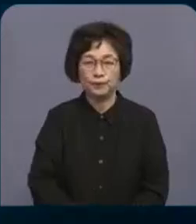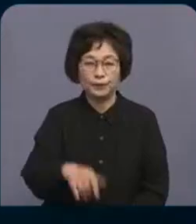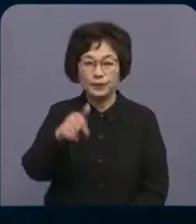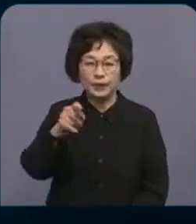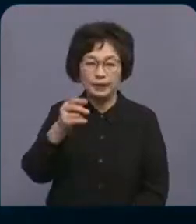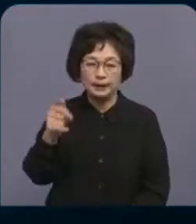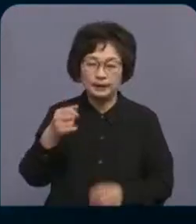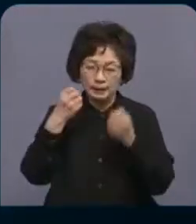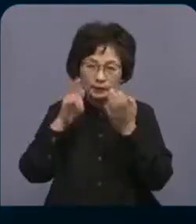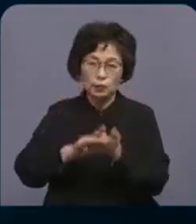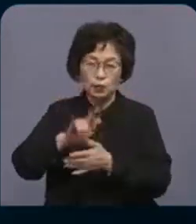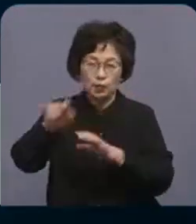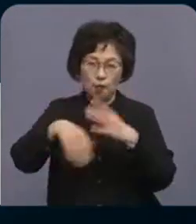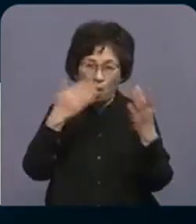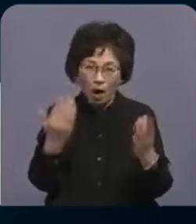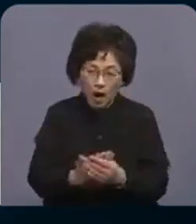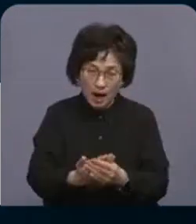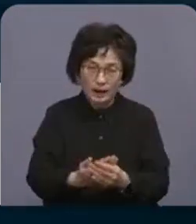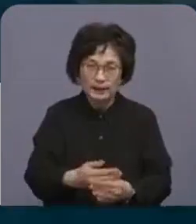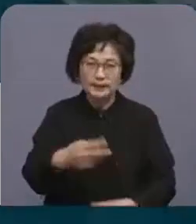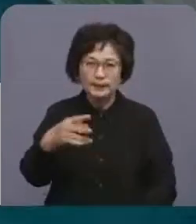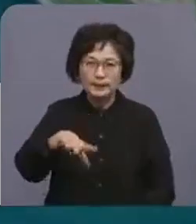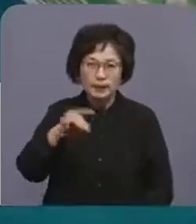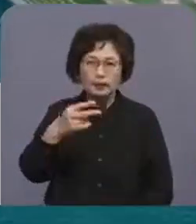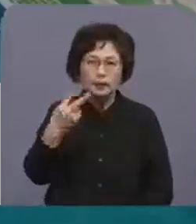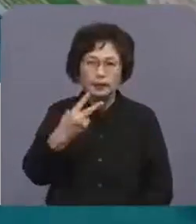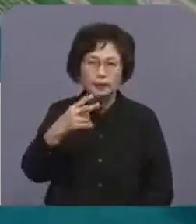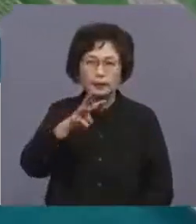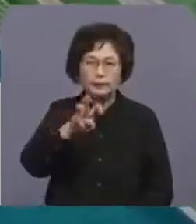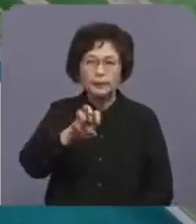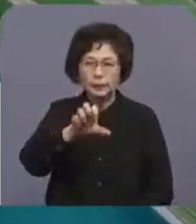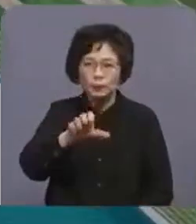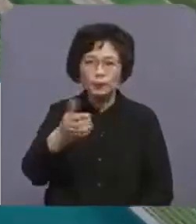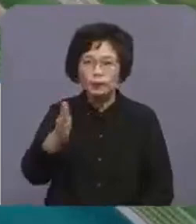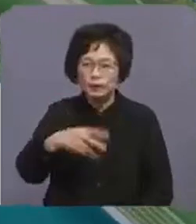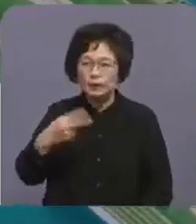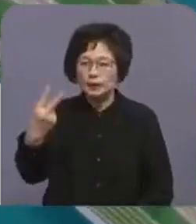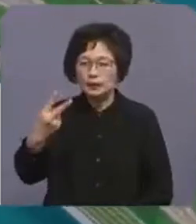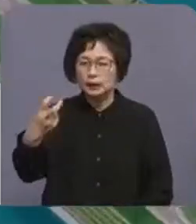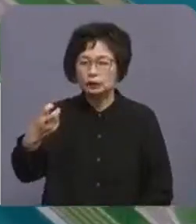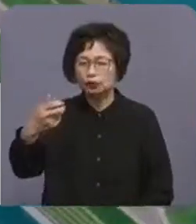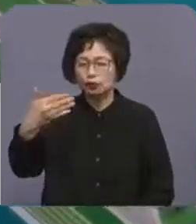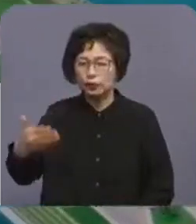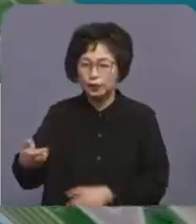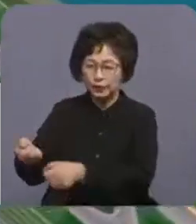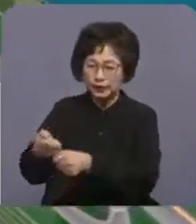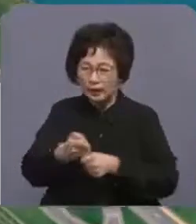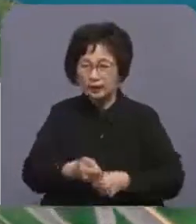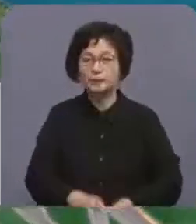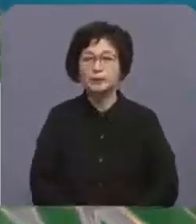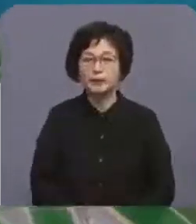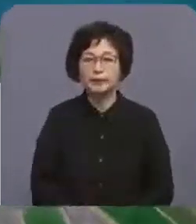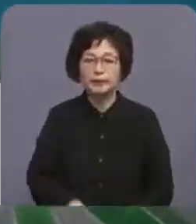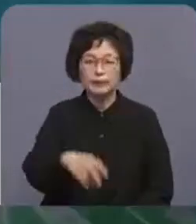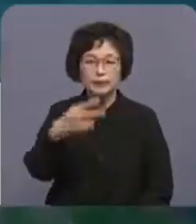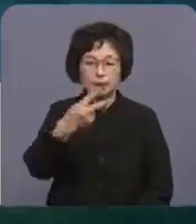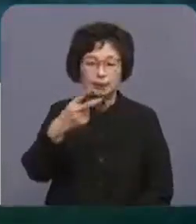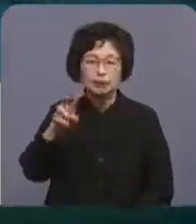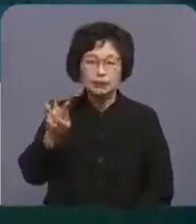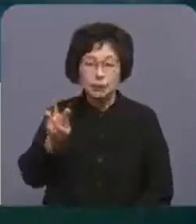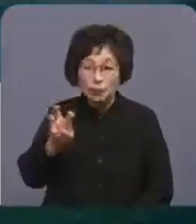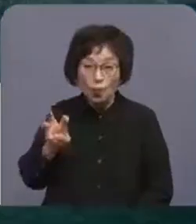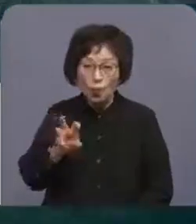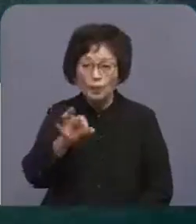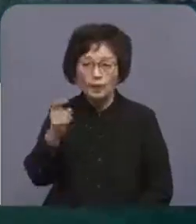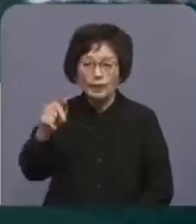가덕신공항 완공 시점은 당초 2035년이었지만 2029년으로 앞당겨졌습니다. 2030 엑스포